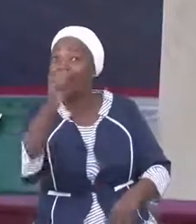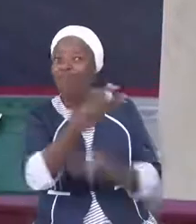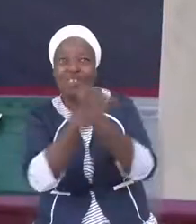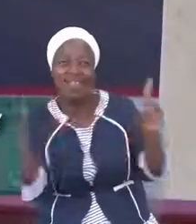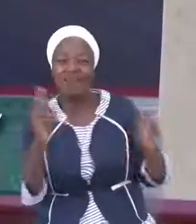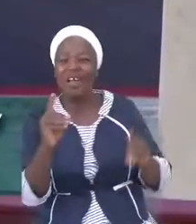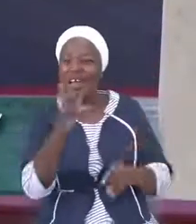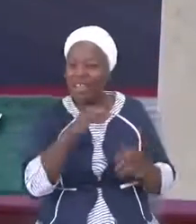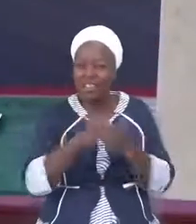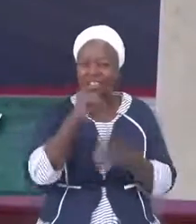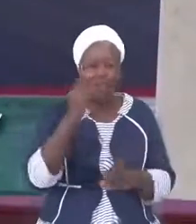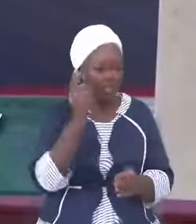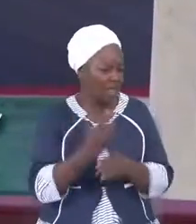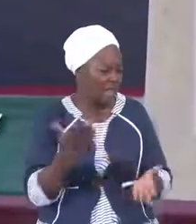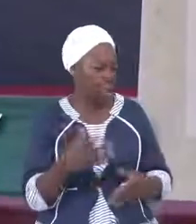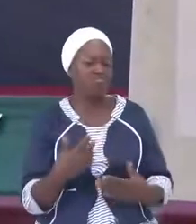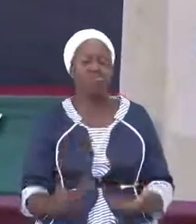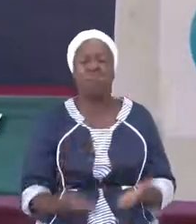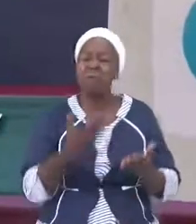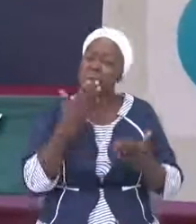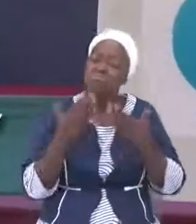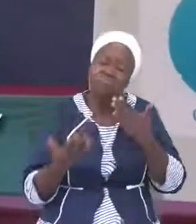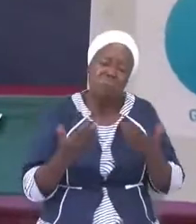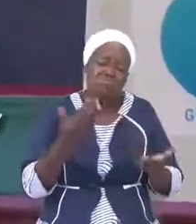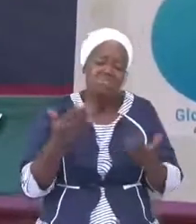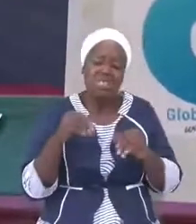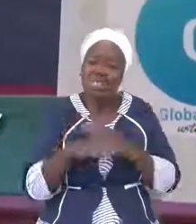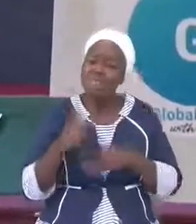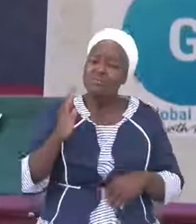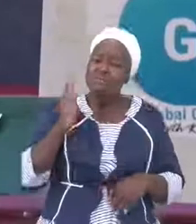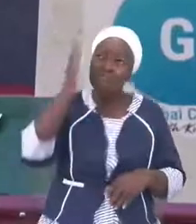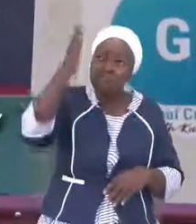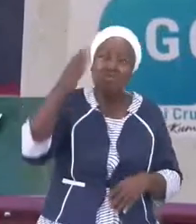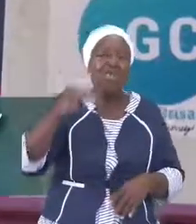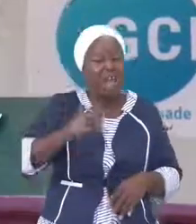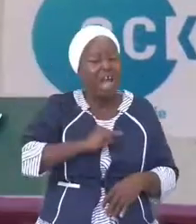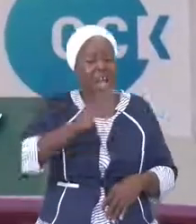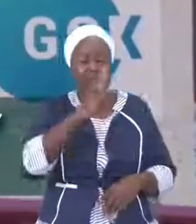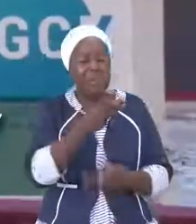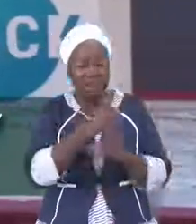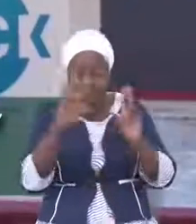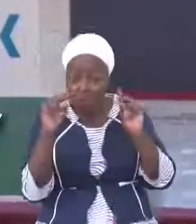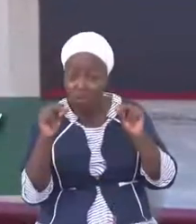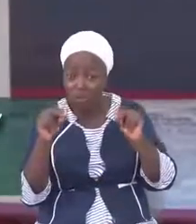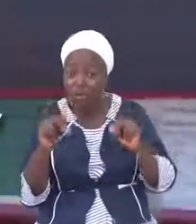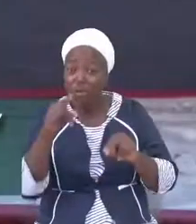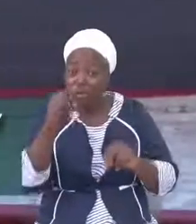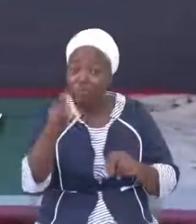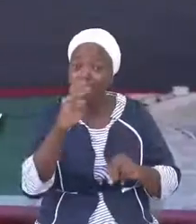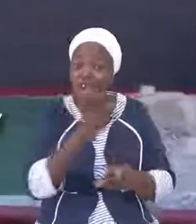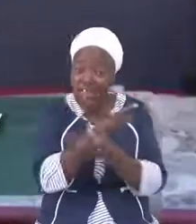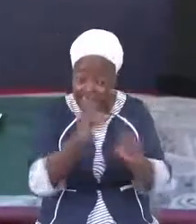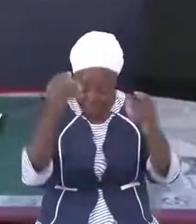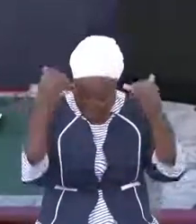Je suis délivré. Ce n'est pas une chose du futur. Il a déjà payé pour cela. On le réalise